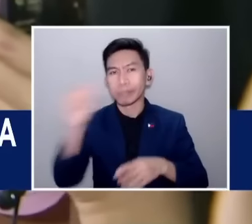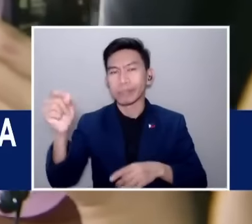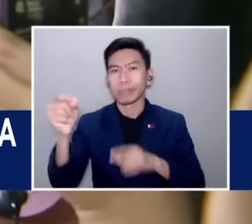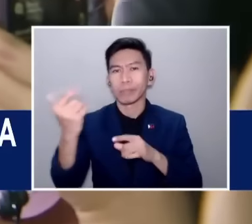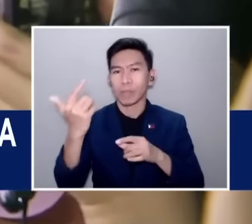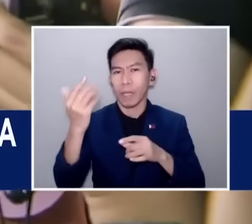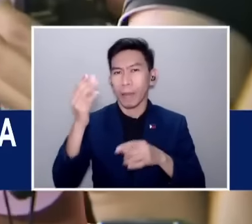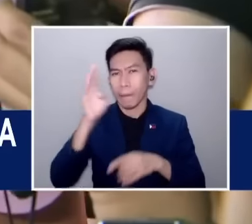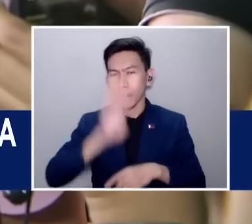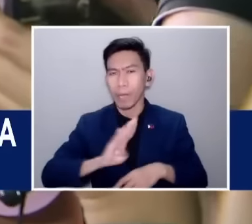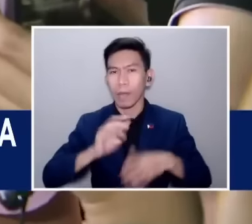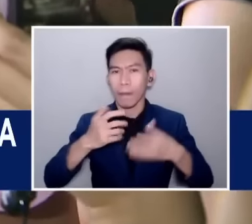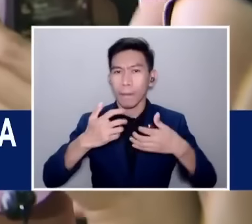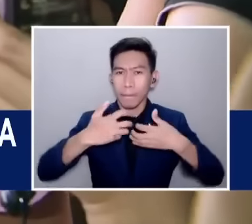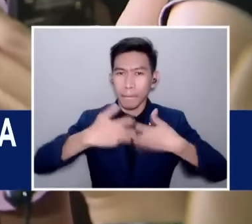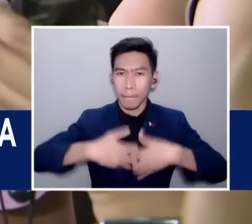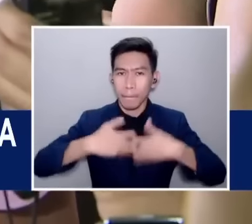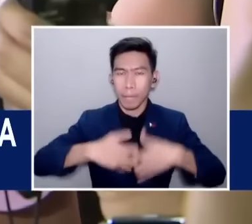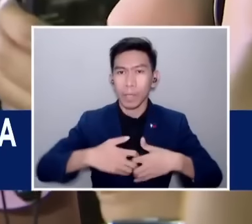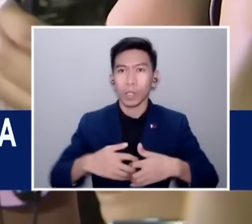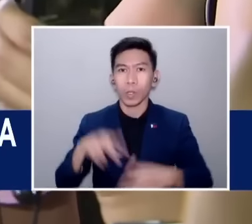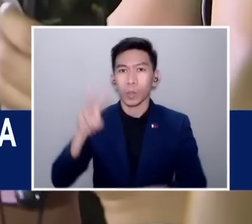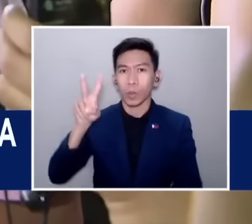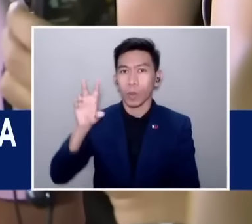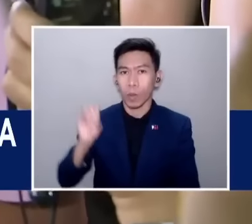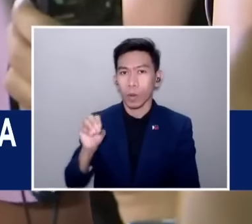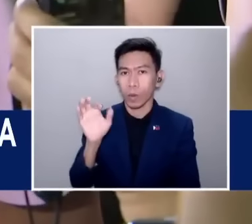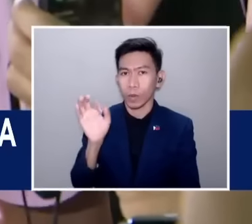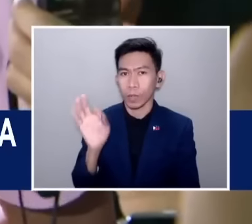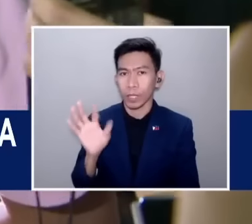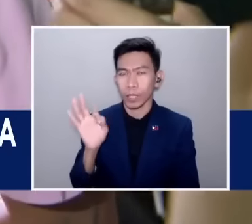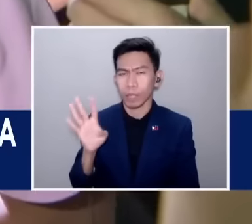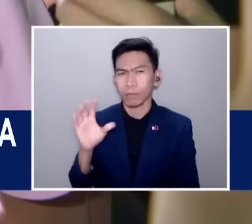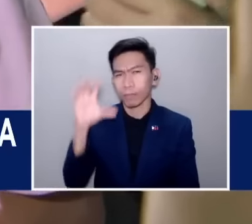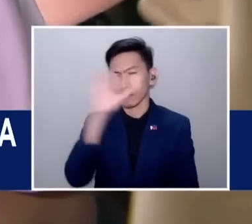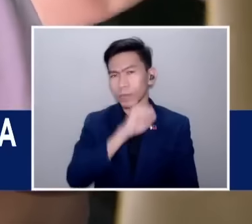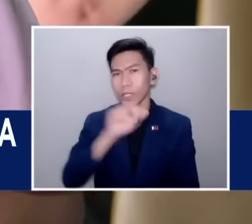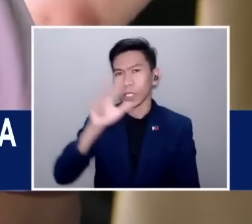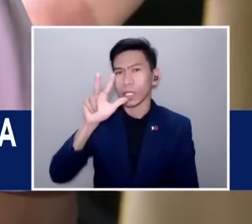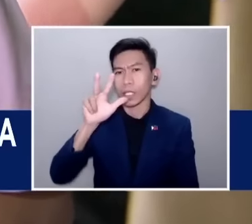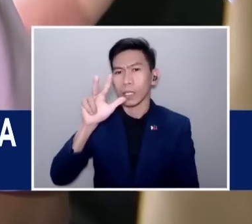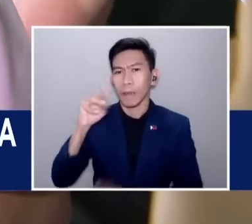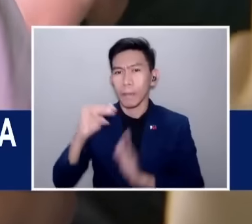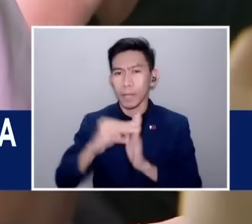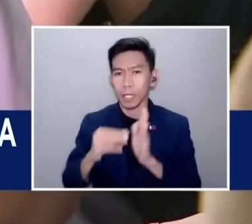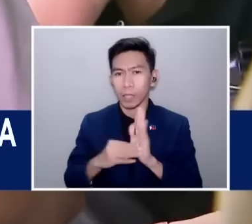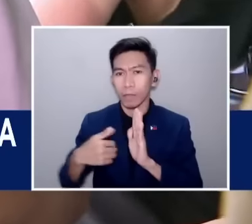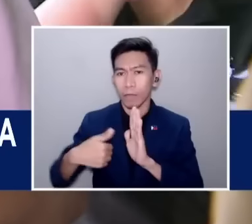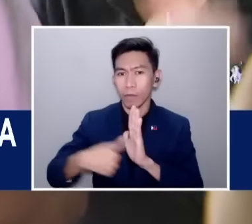2019. Ang estimate namin based on the COMELEC report is about 3 million votes ang